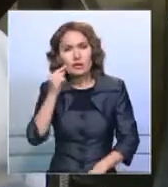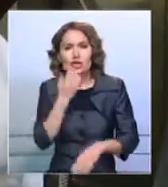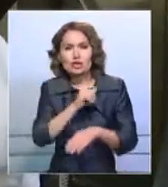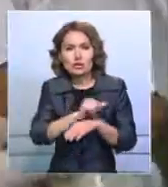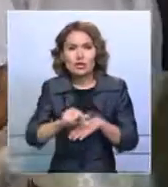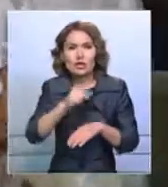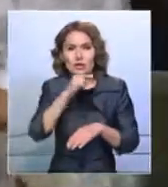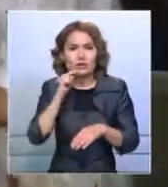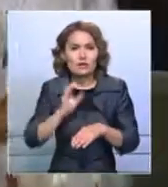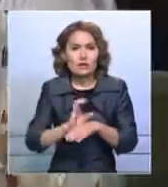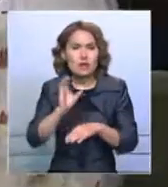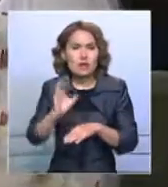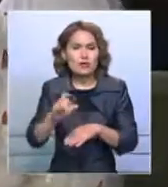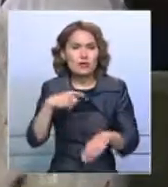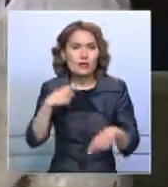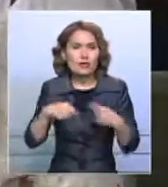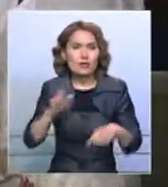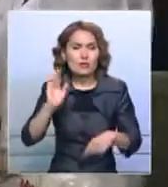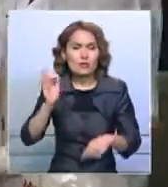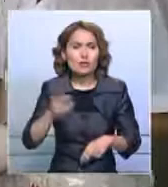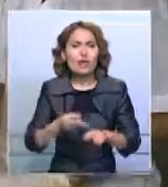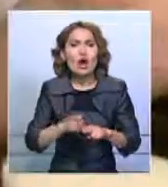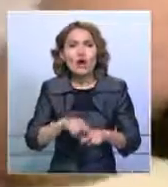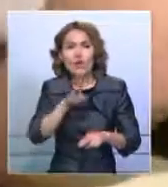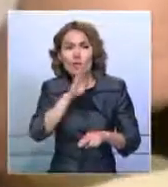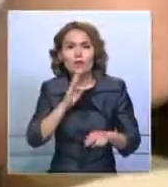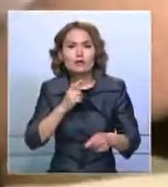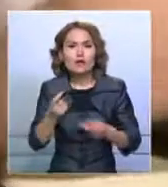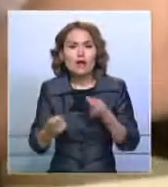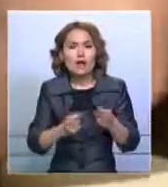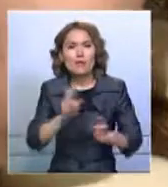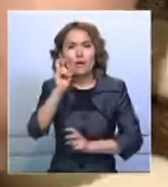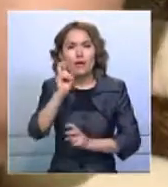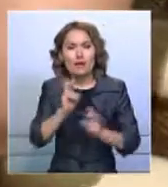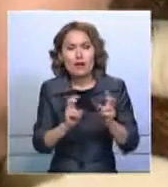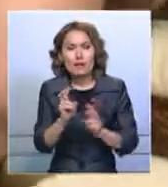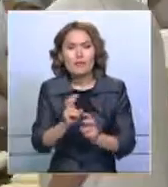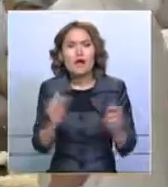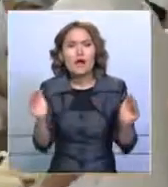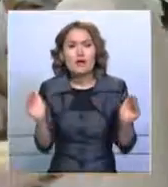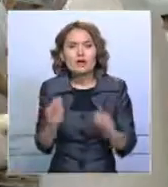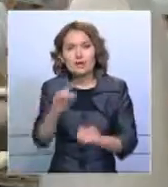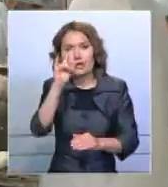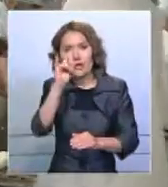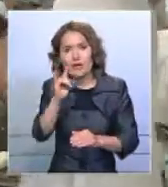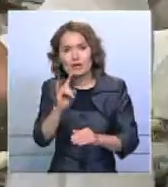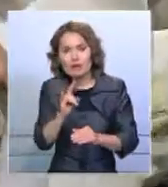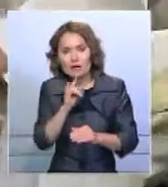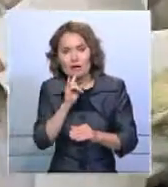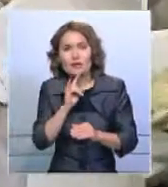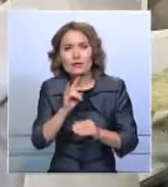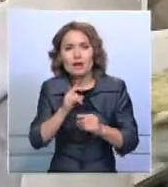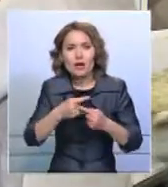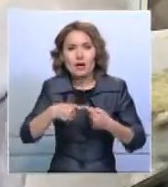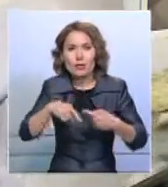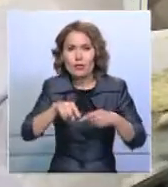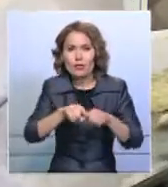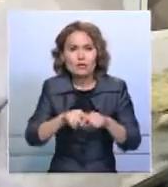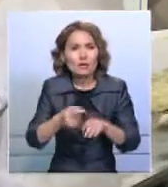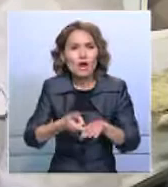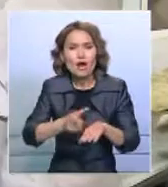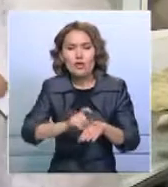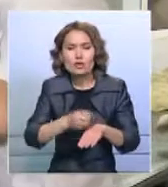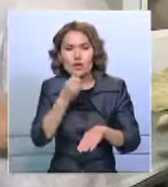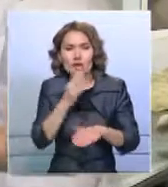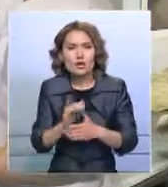экспортқа шығарамыз. Фарангиз Ахметова басқарып отырған кәсіпорын кішкене ғана Қазақстан халқы ассамблеясы дейді. Мұнда ұлтымен